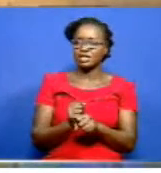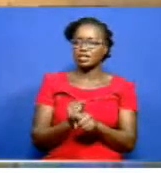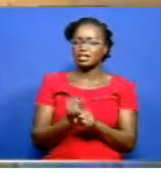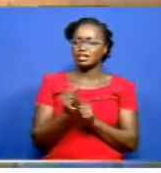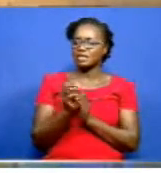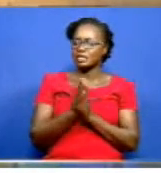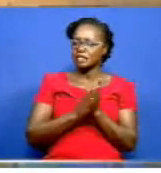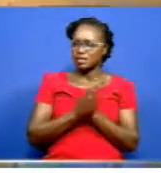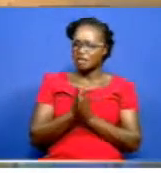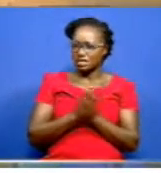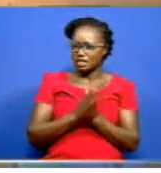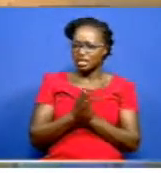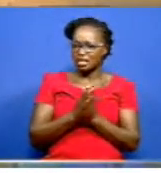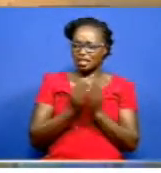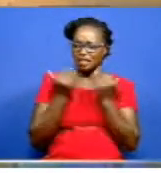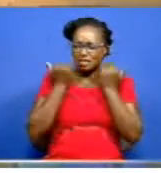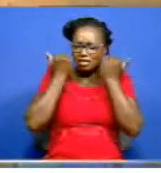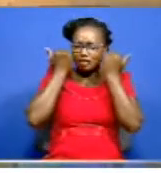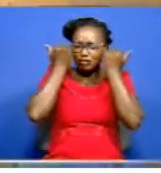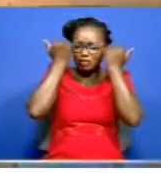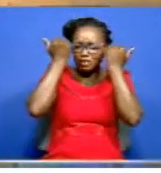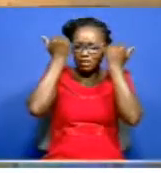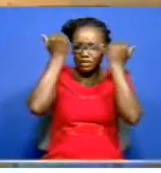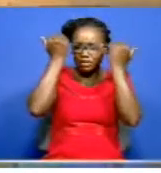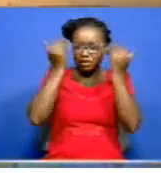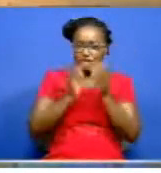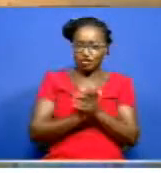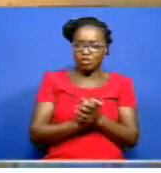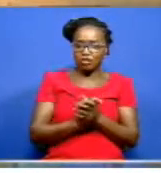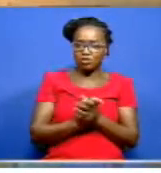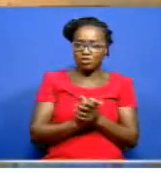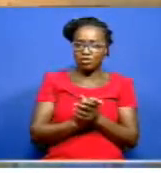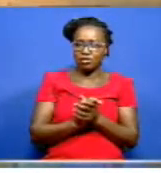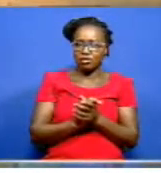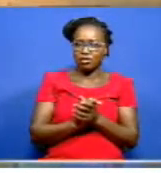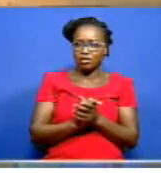anxiety na depression, tunaweza sema kwa ufupi.